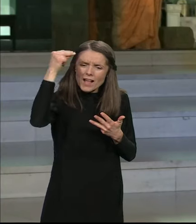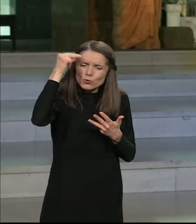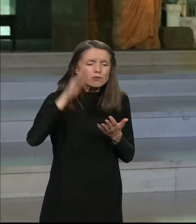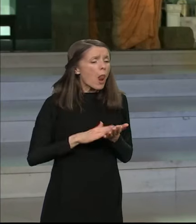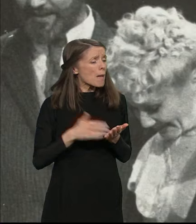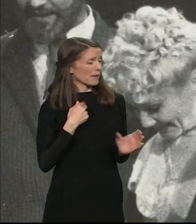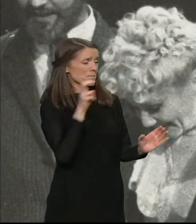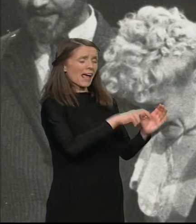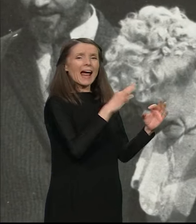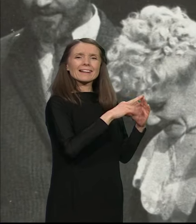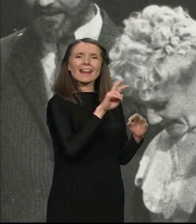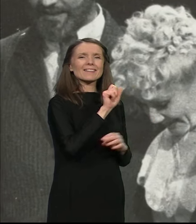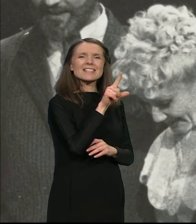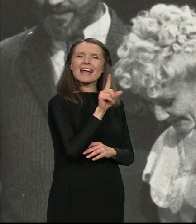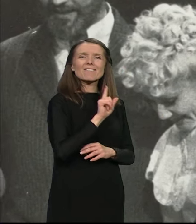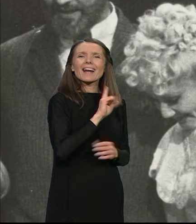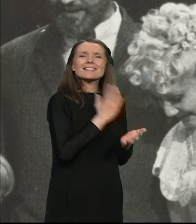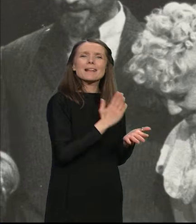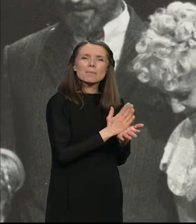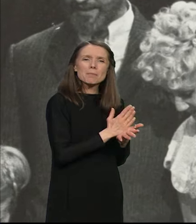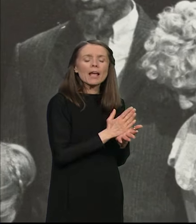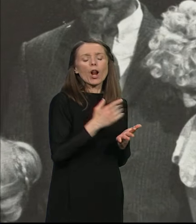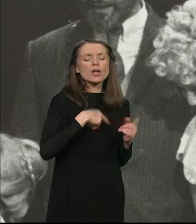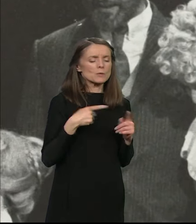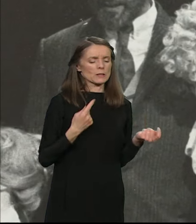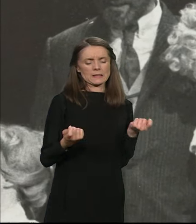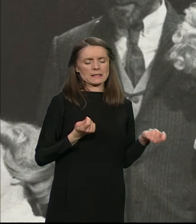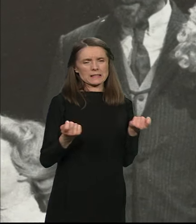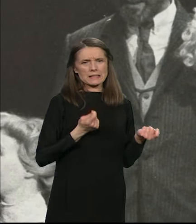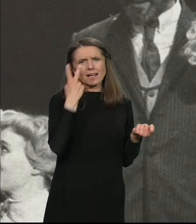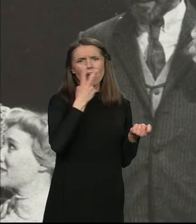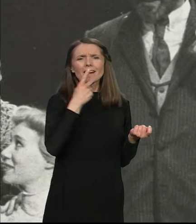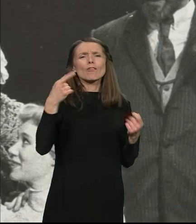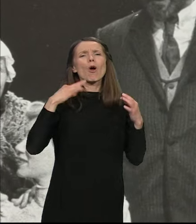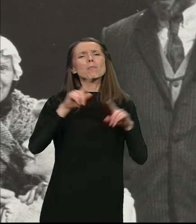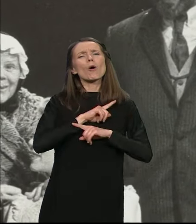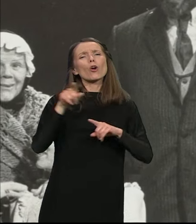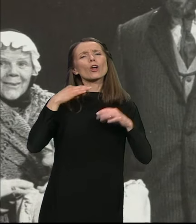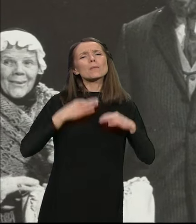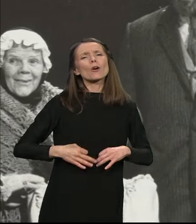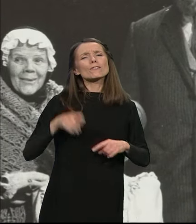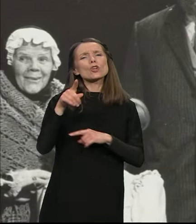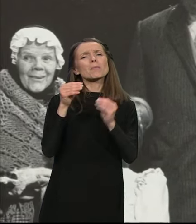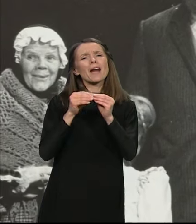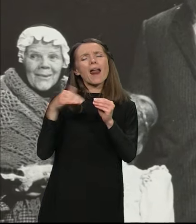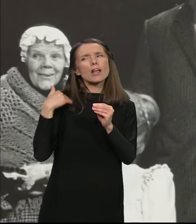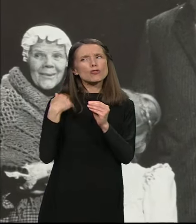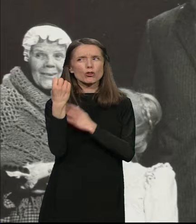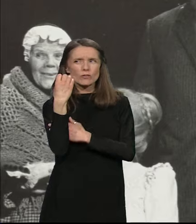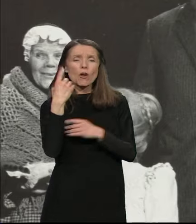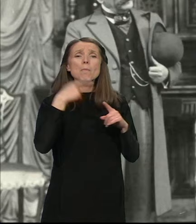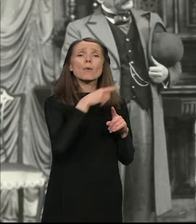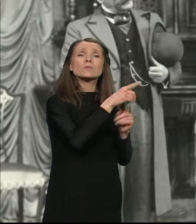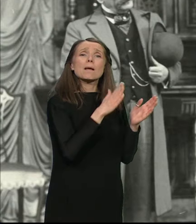ateljeu, recimo. Tako da sam se odlučila, bila uz savjetovanje pokojnog profesora Brane Đorđevića i